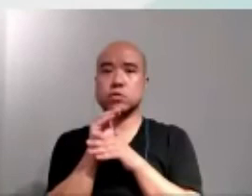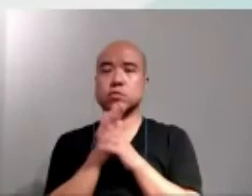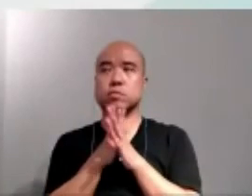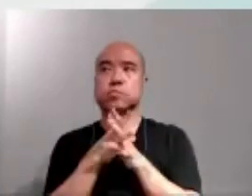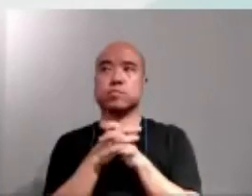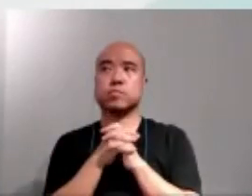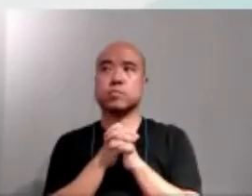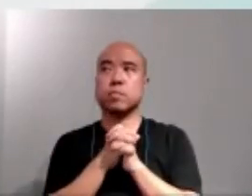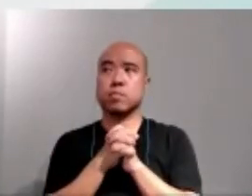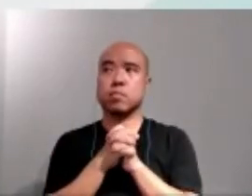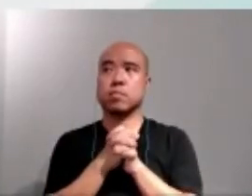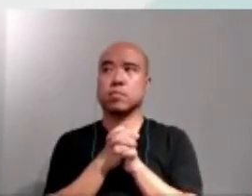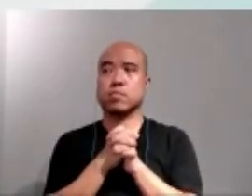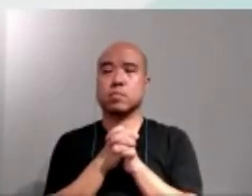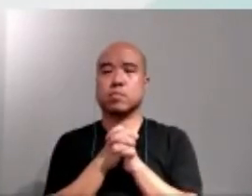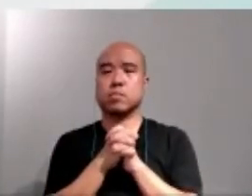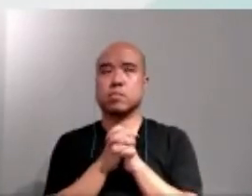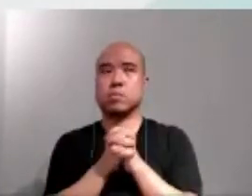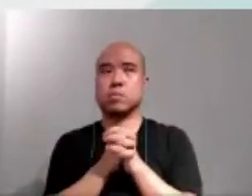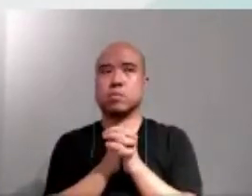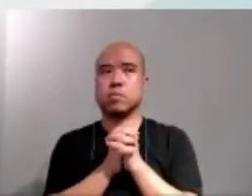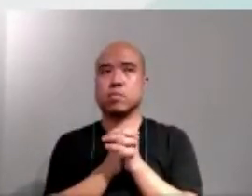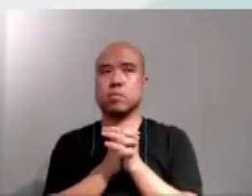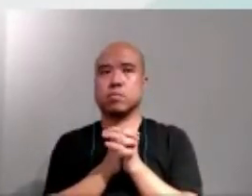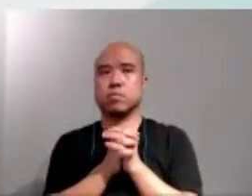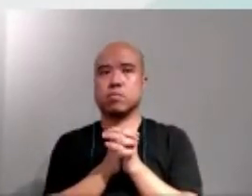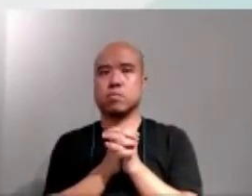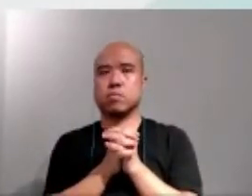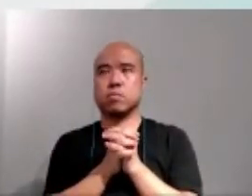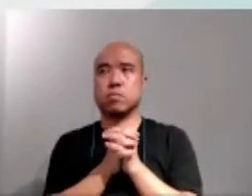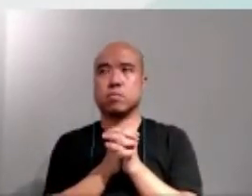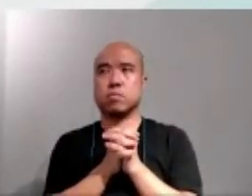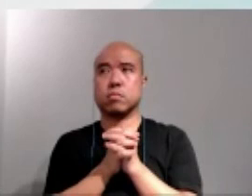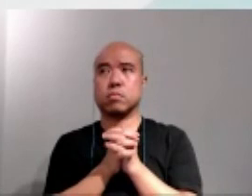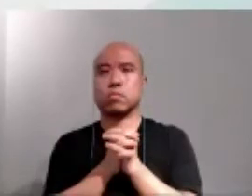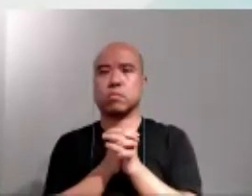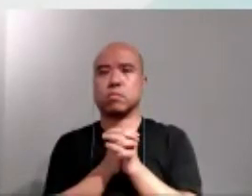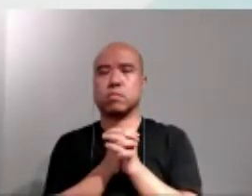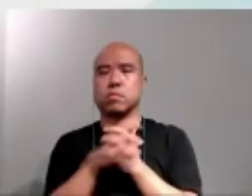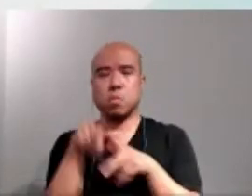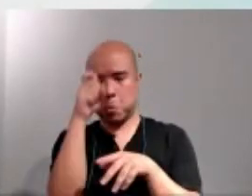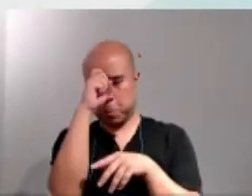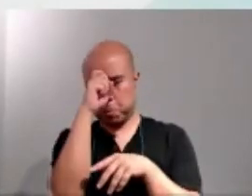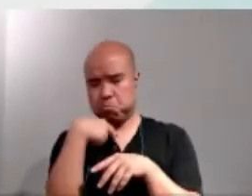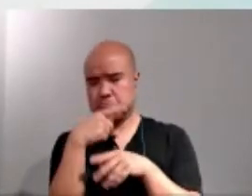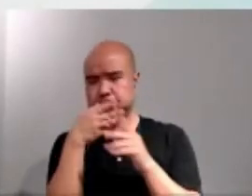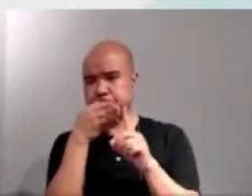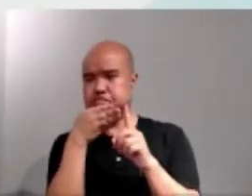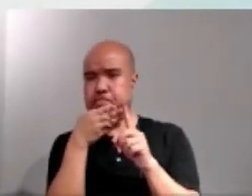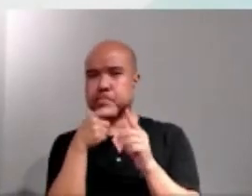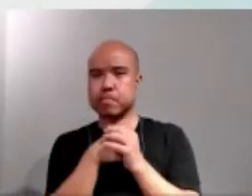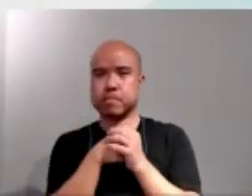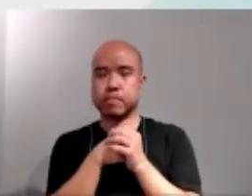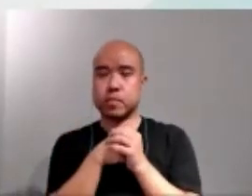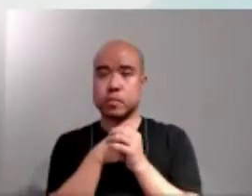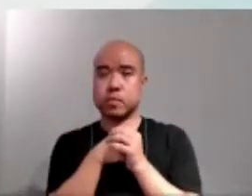自己嘅一啲photo album 入邊。咁啊，希望可以記住將來啊， 这个是我的目标来的，我们可以即盼